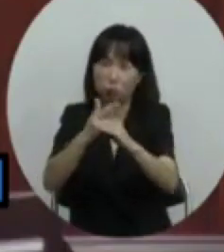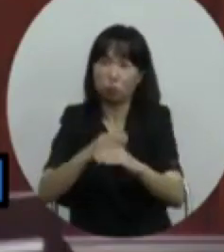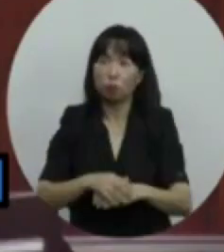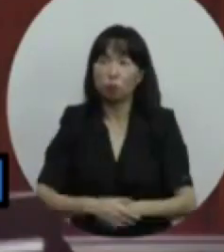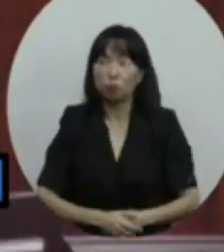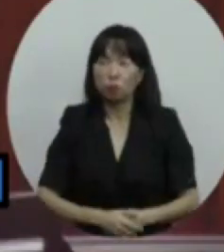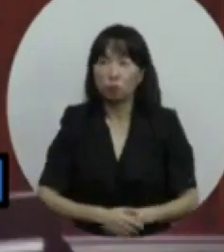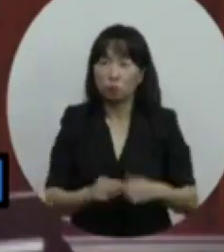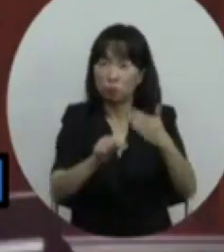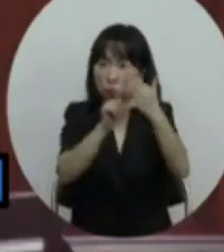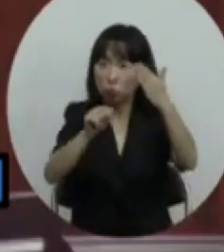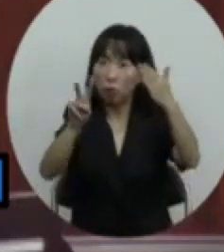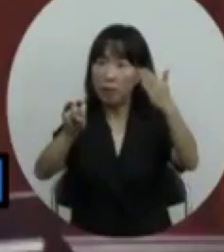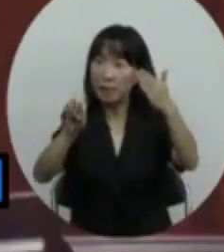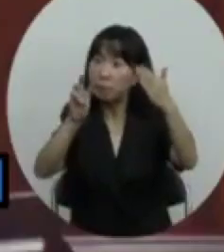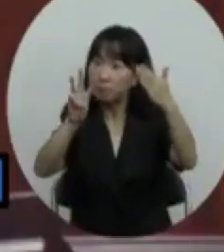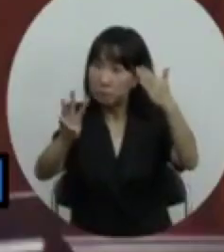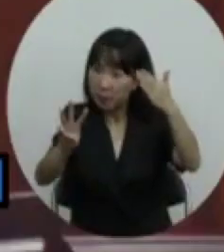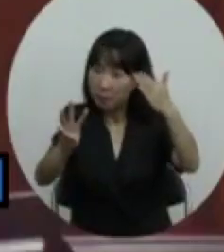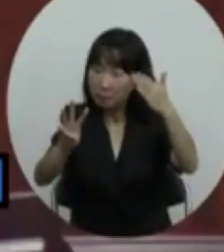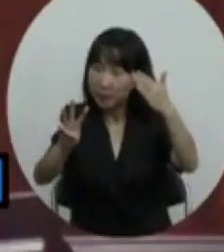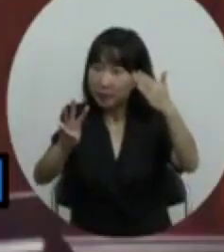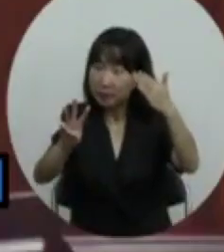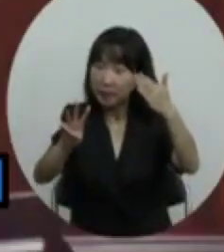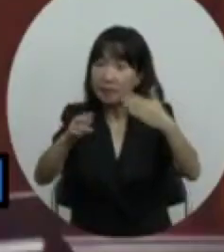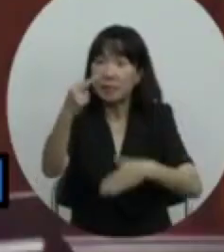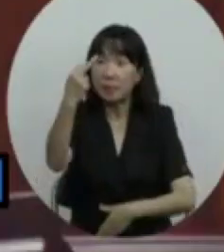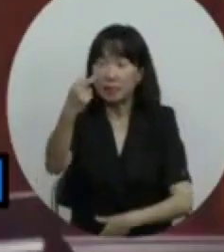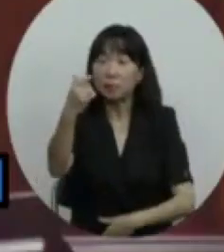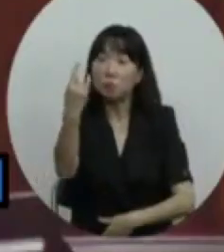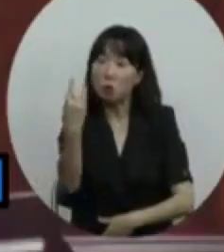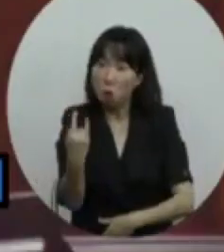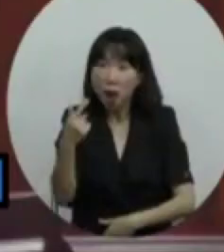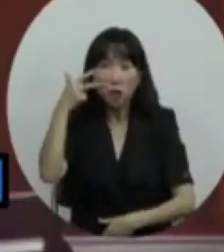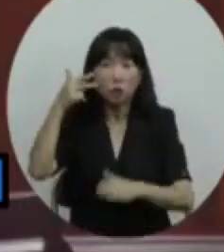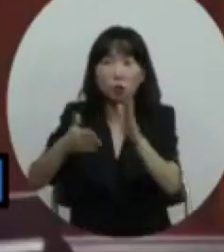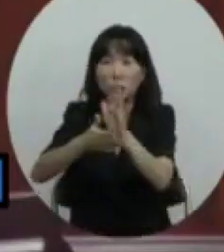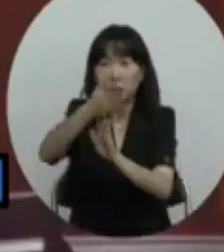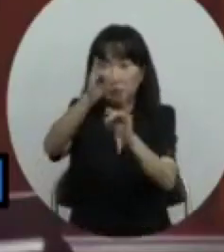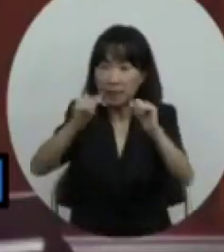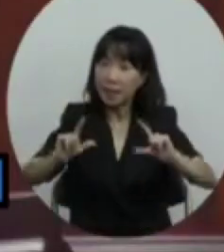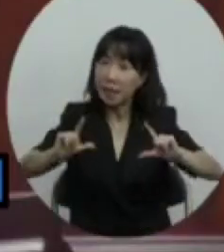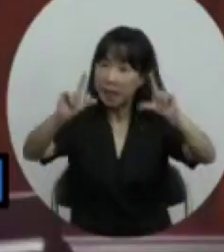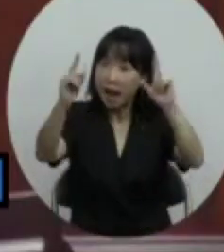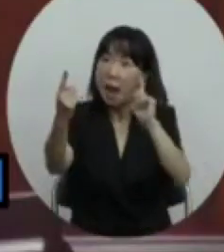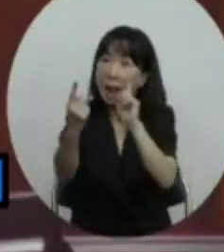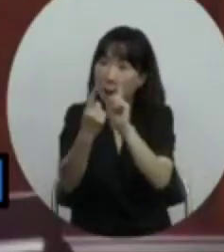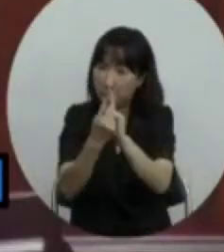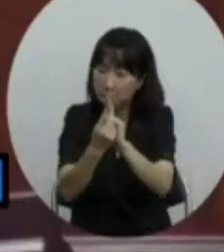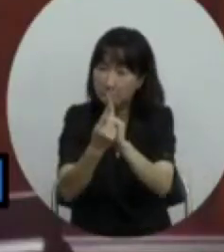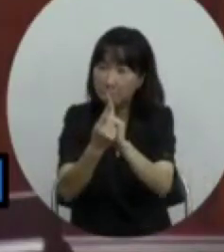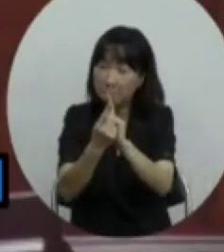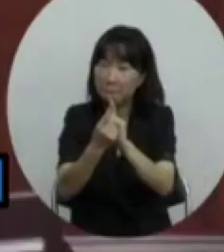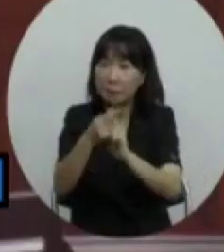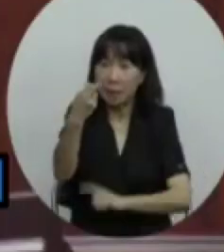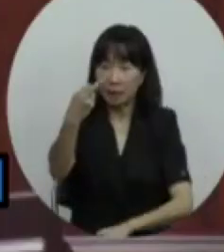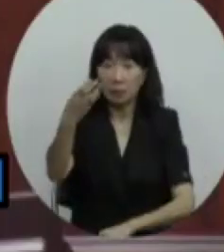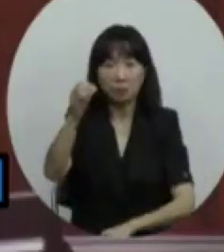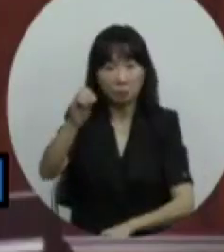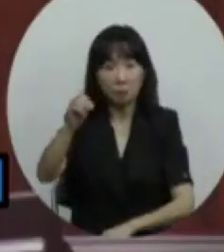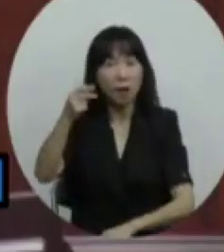오는 9월 23일은 제12회 여주시민의 날을 맞아 12만 여주시민이